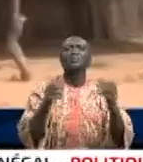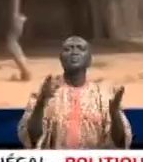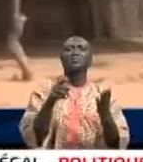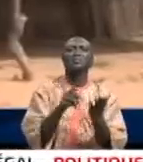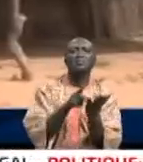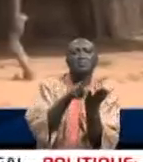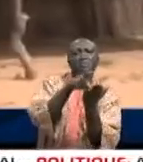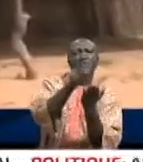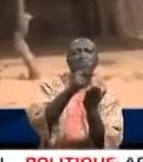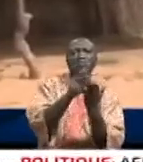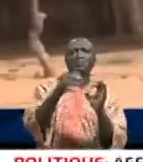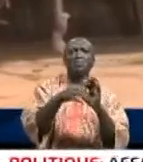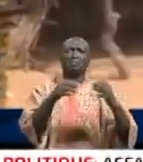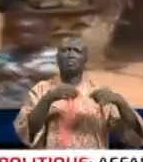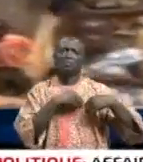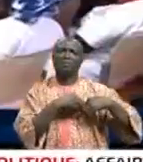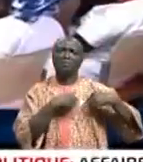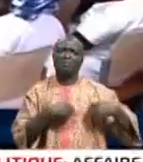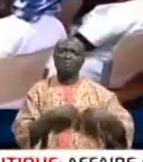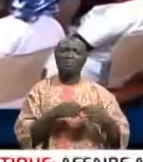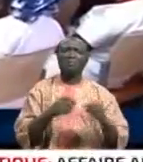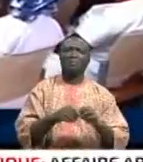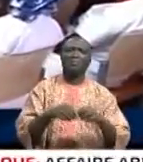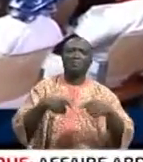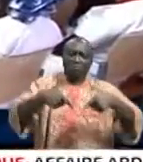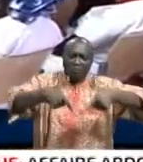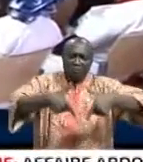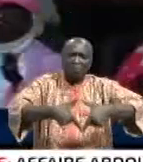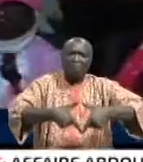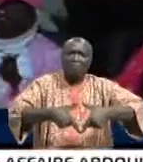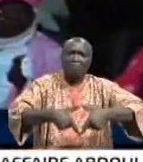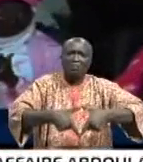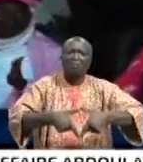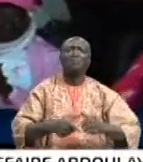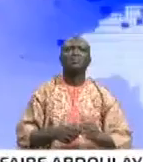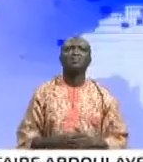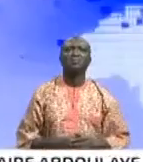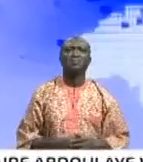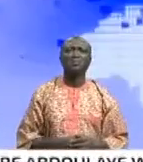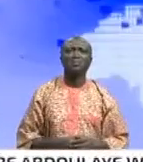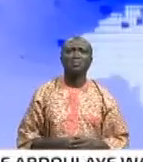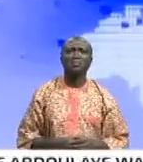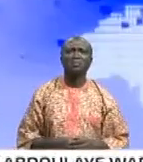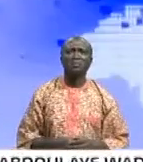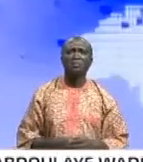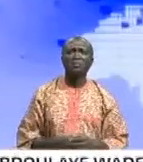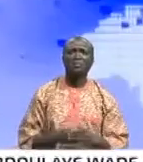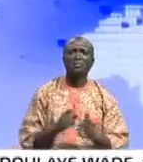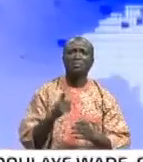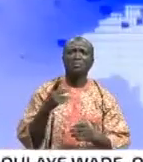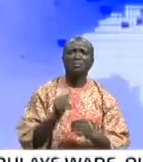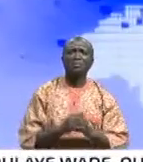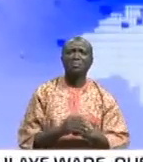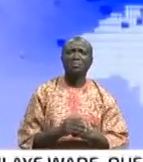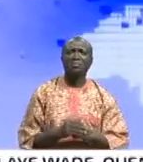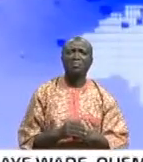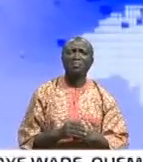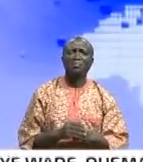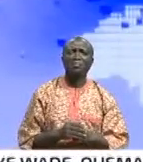du sein et du code de l'utérus mais aussi des conférences de sensibilisation les pensions seront désormais